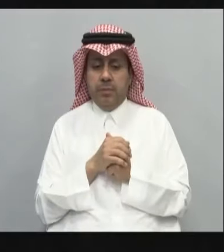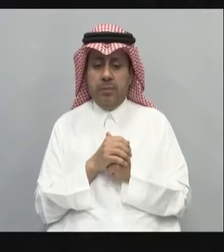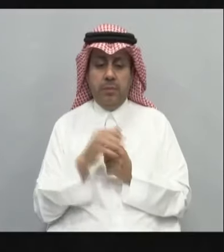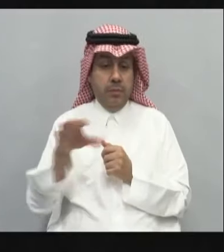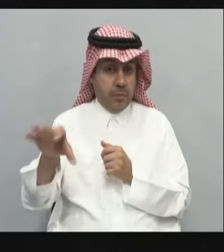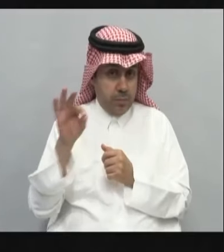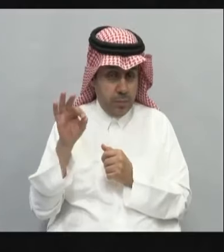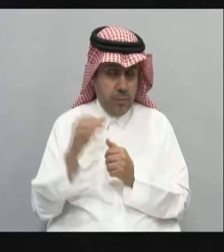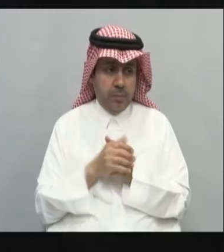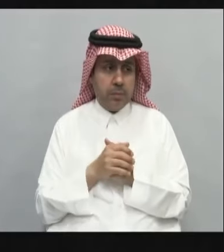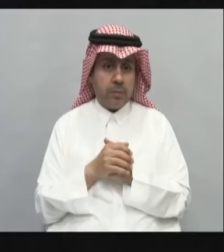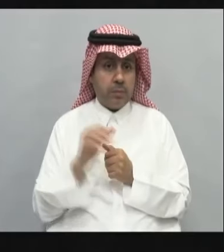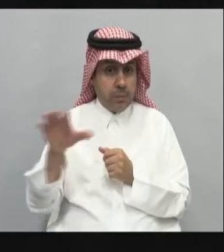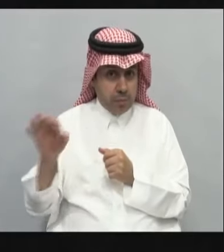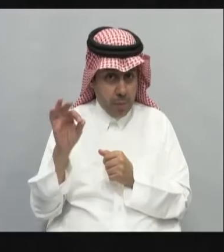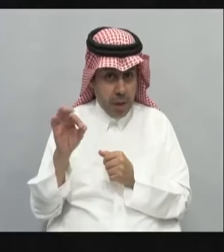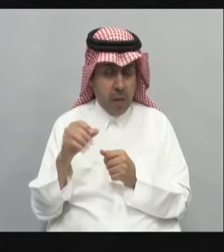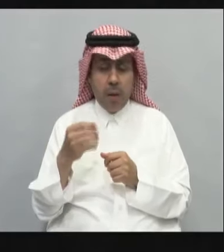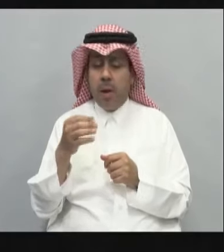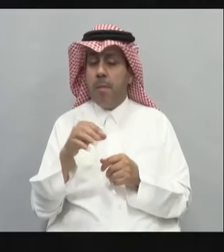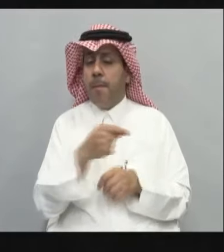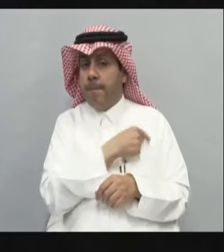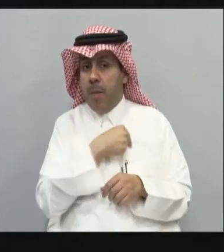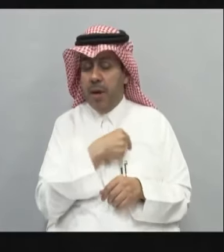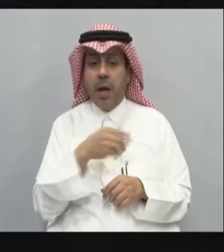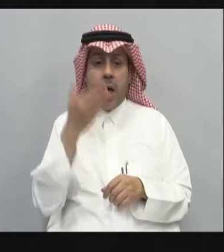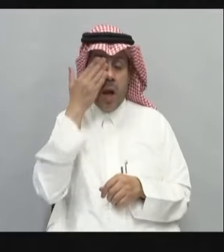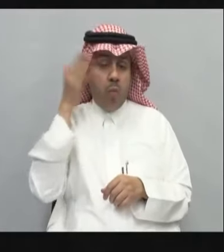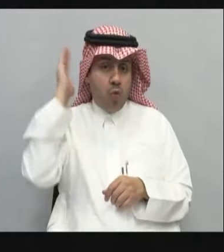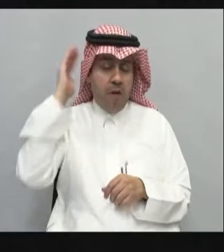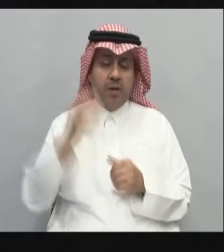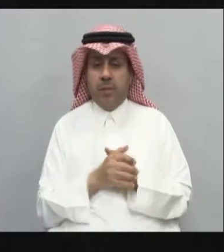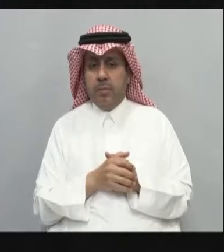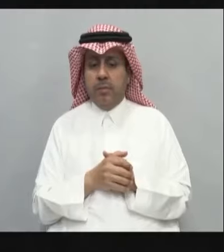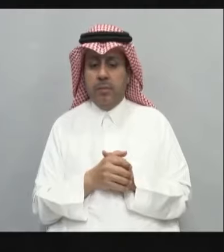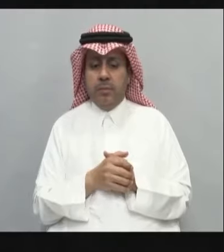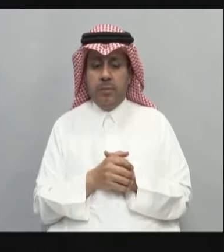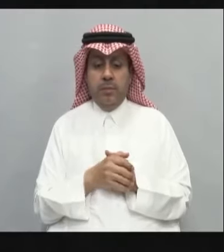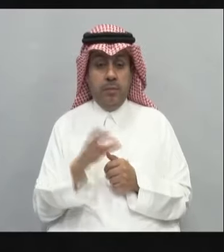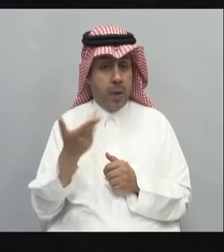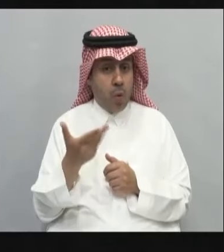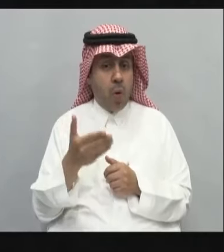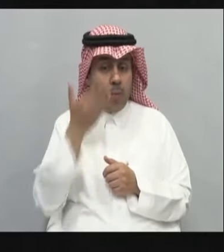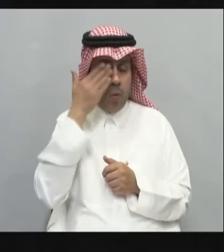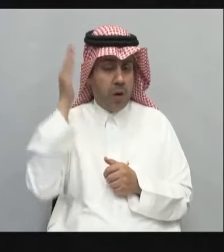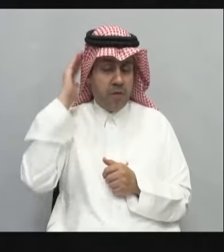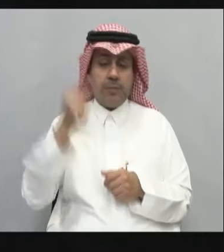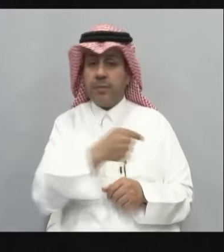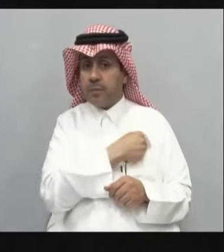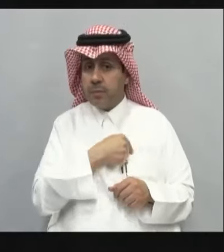معنى المنافق من هو المنافق اب اخي الطالب اختي الطالبه ابنائي الطلاب بنات الطالبات من هو